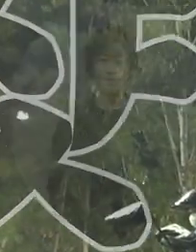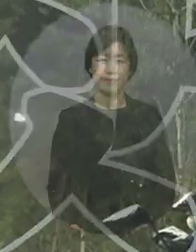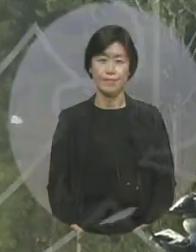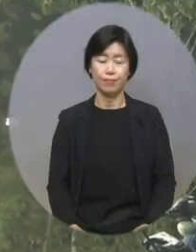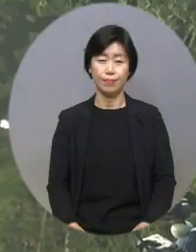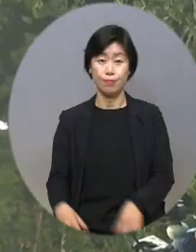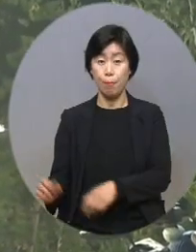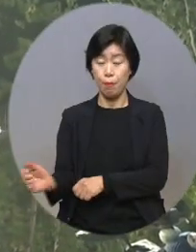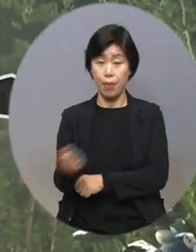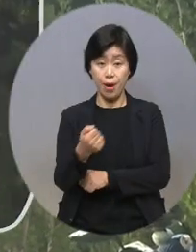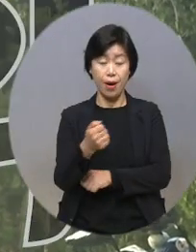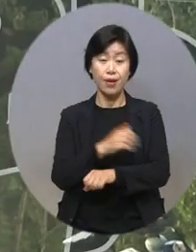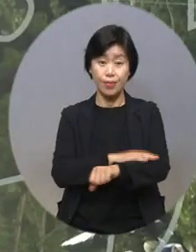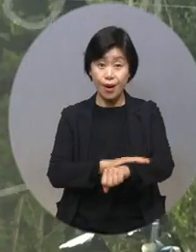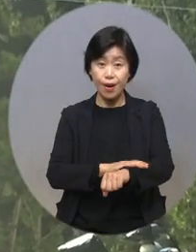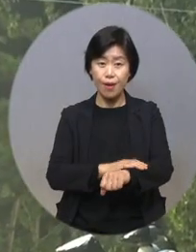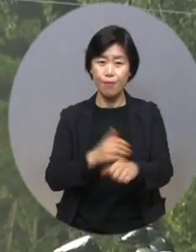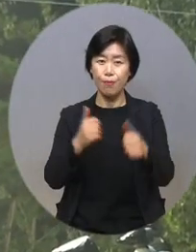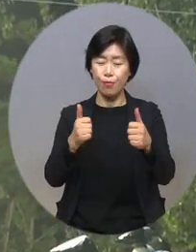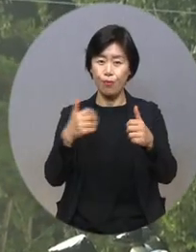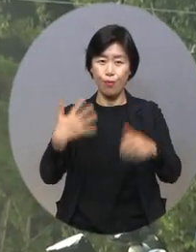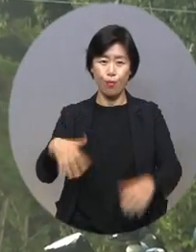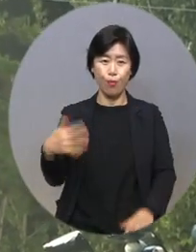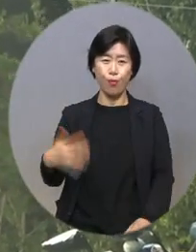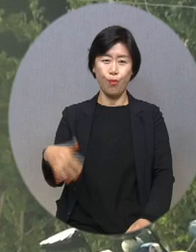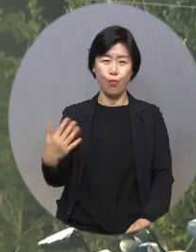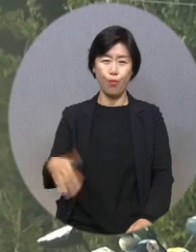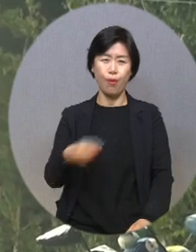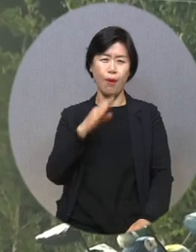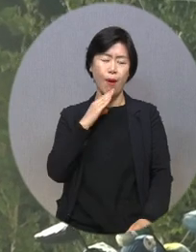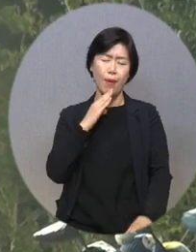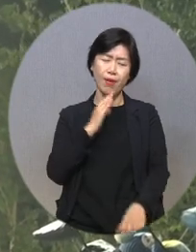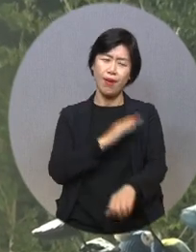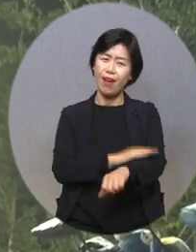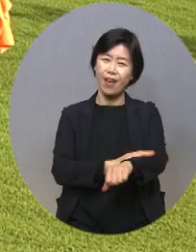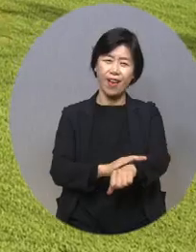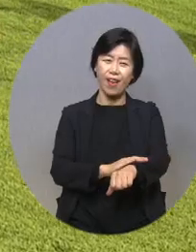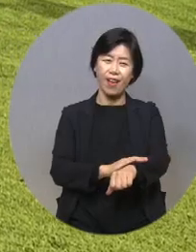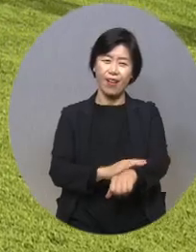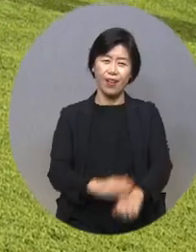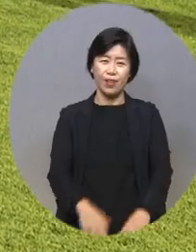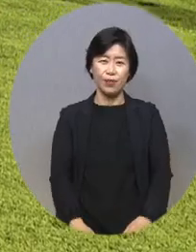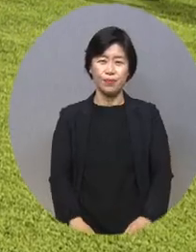굿샷! 됐었나? 와 진짜 너무 잘 친다. 네.